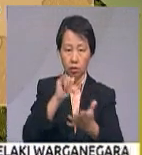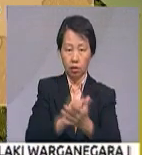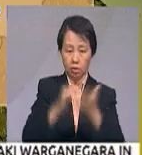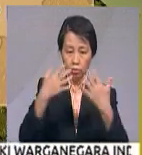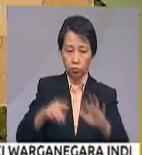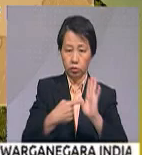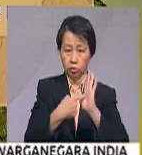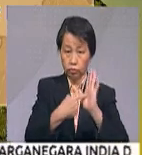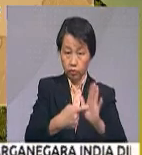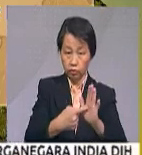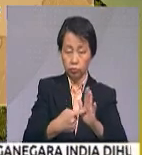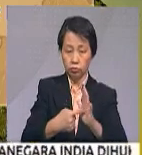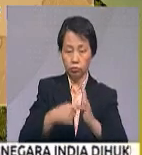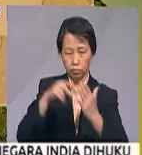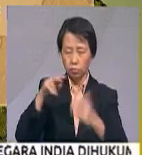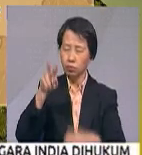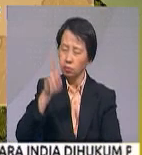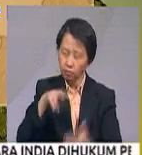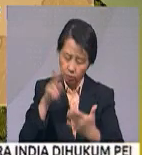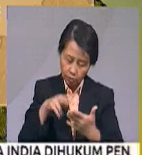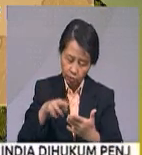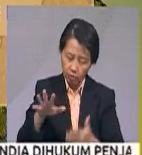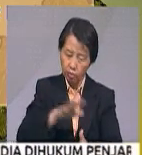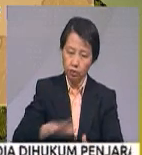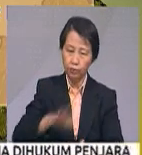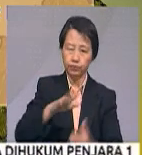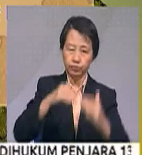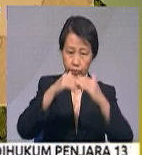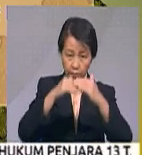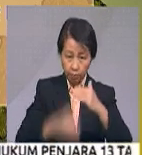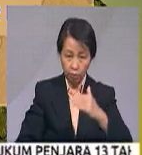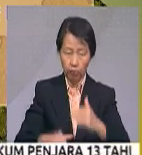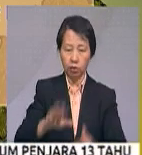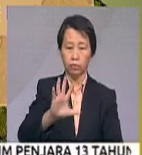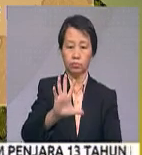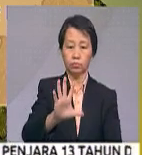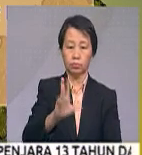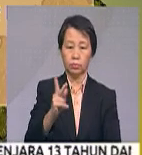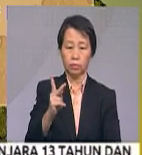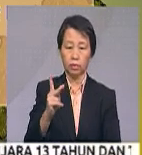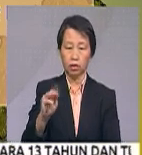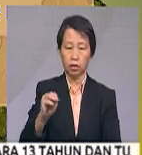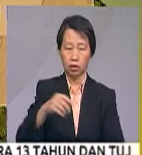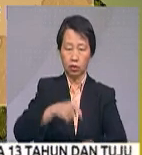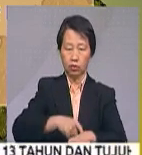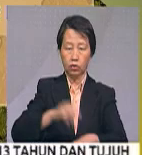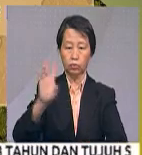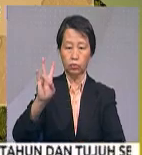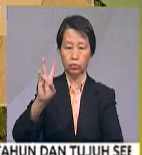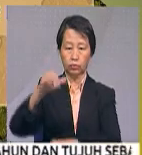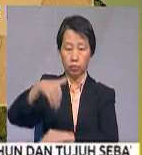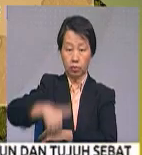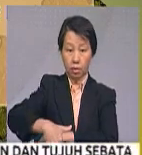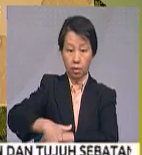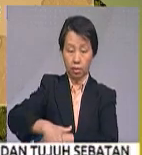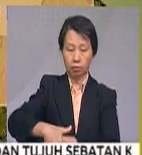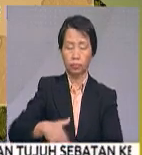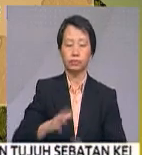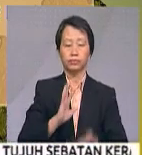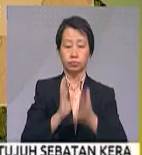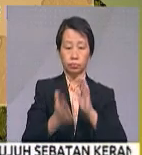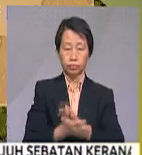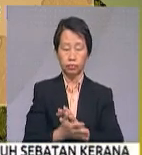telah mencatatkan bacaan sekitar di bawah 5 km setakat jam 7 malam tadi. Oleh